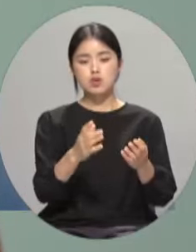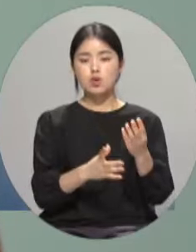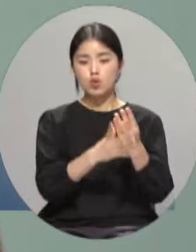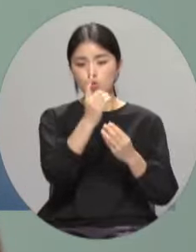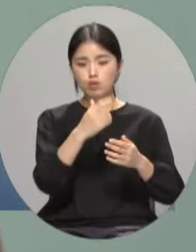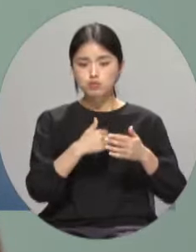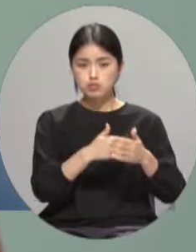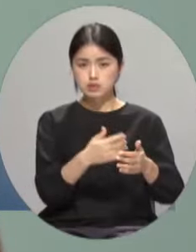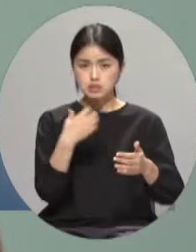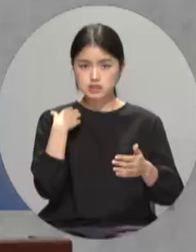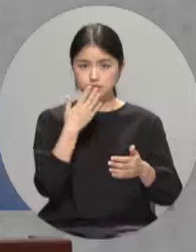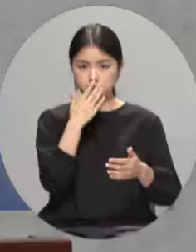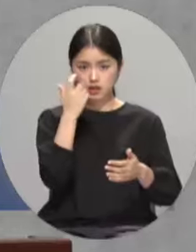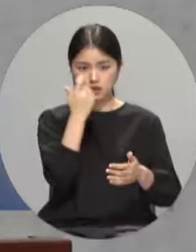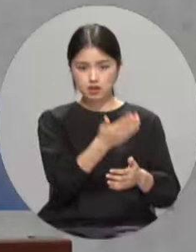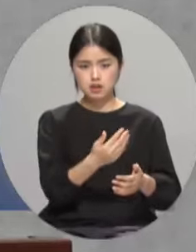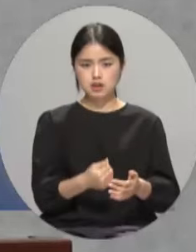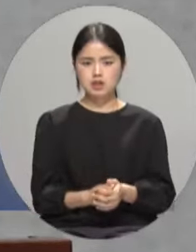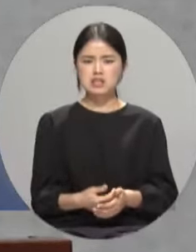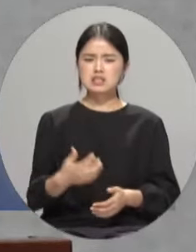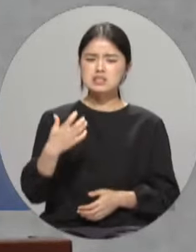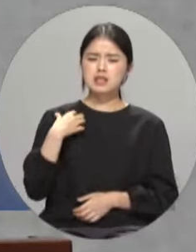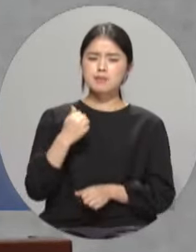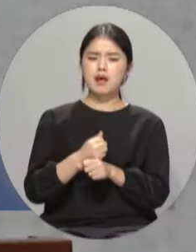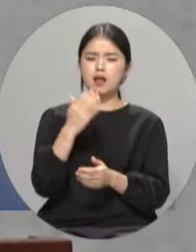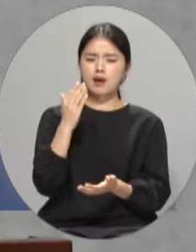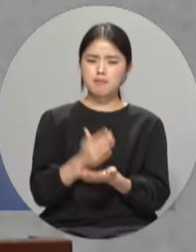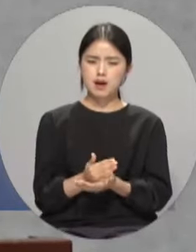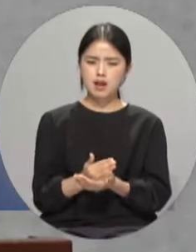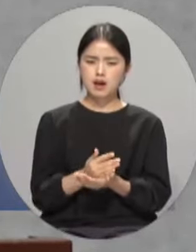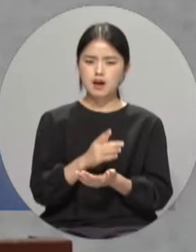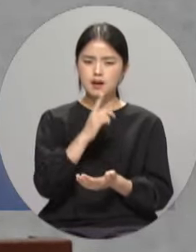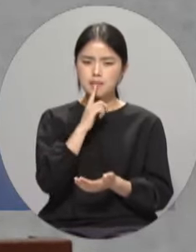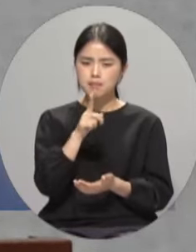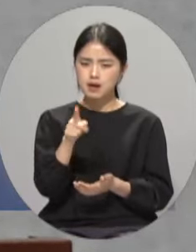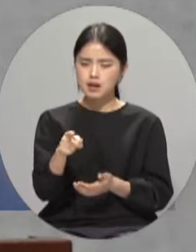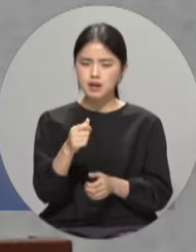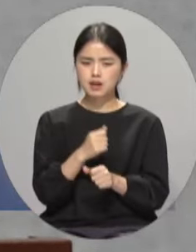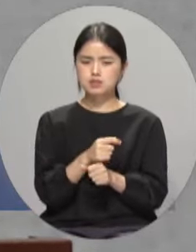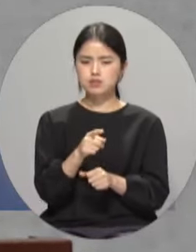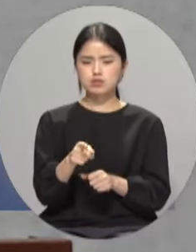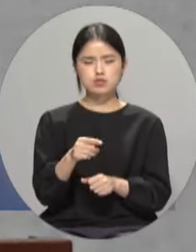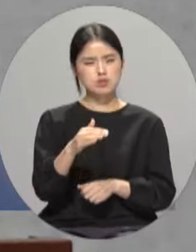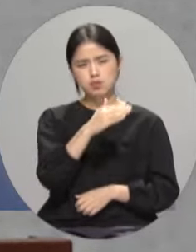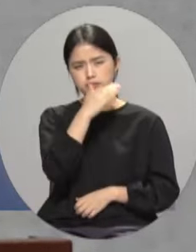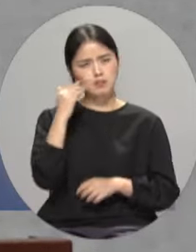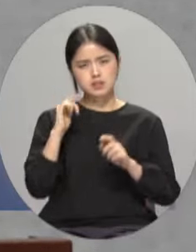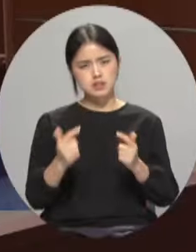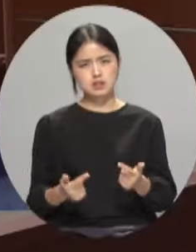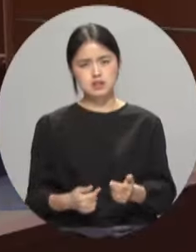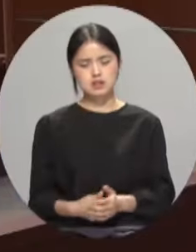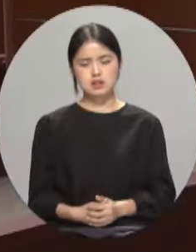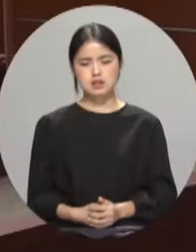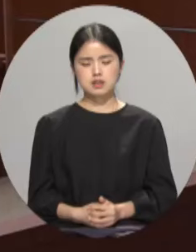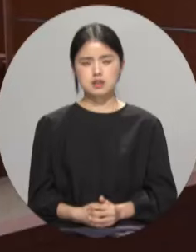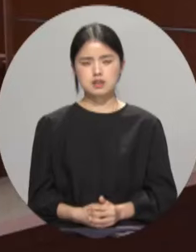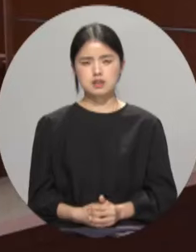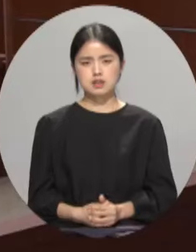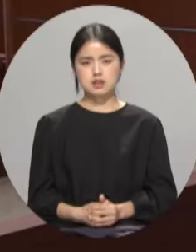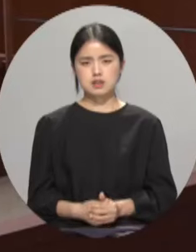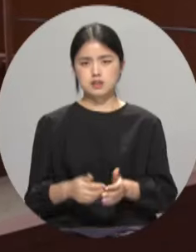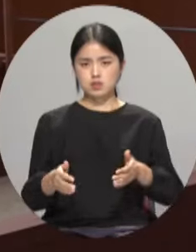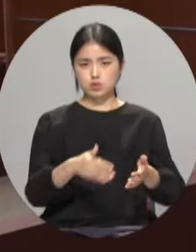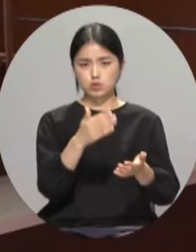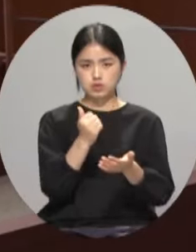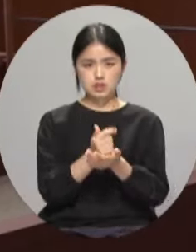추진하는 입장에서 책임을 지시겠습니까? 의원님, 책임을 져라 마라 이렇게 단도직입적으로 말씀하시는 것은 저는 옳지 않다고 생각합니다. 김